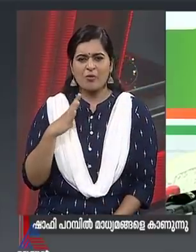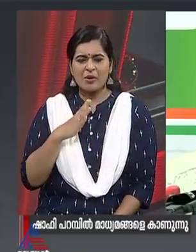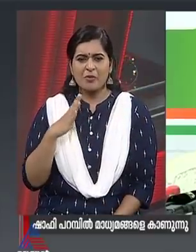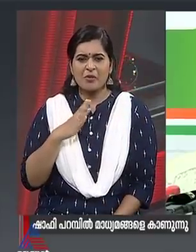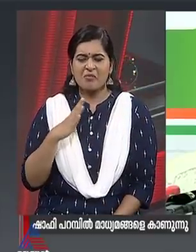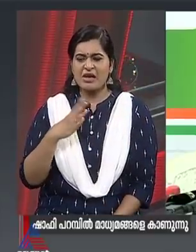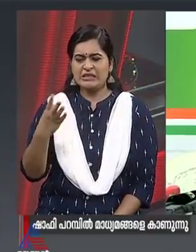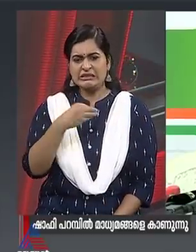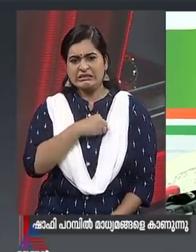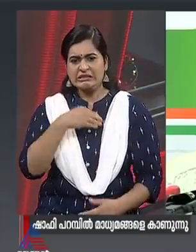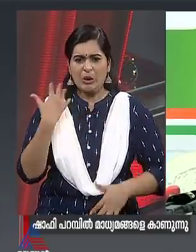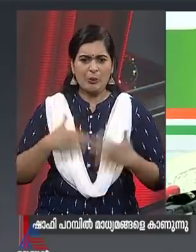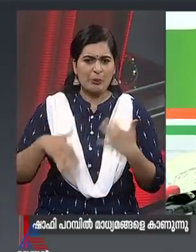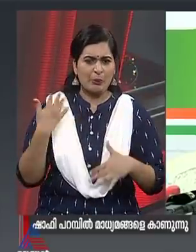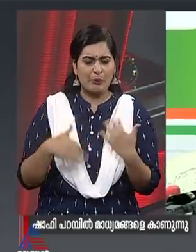പിടിച്ചുകൊണ്ടിരിക്കുകയായിരുന്നു.